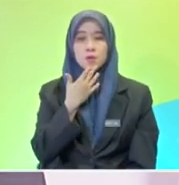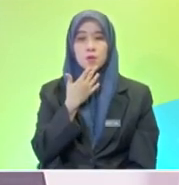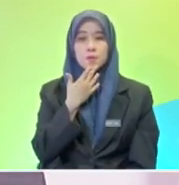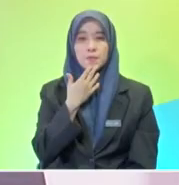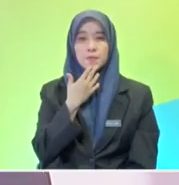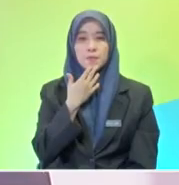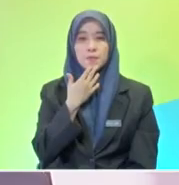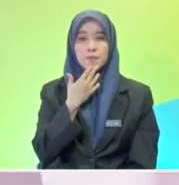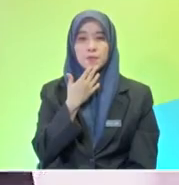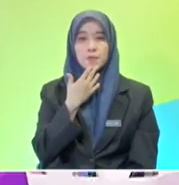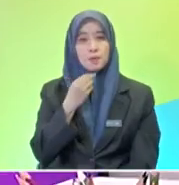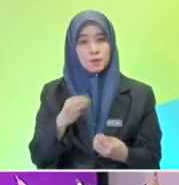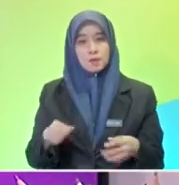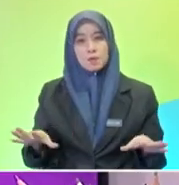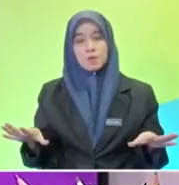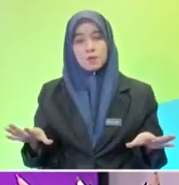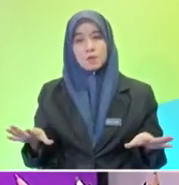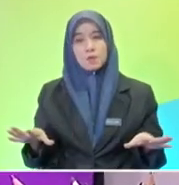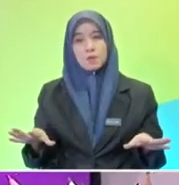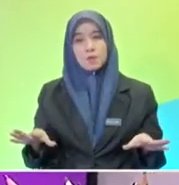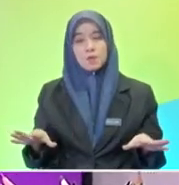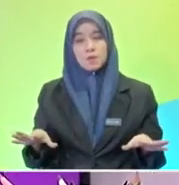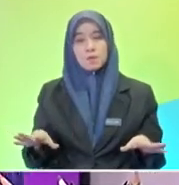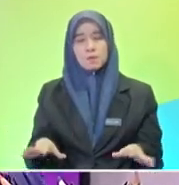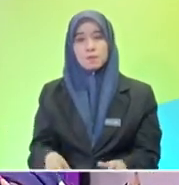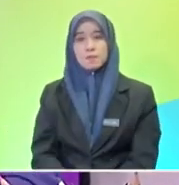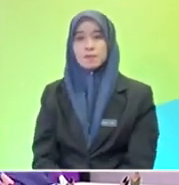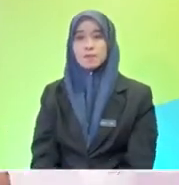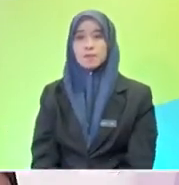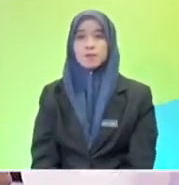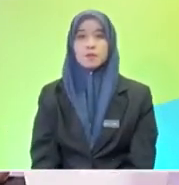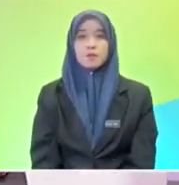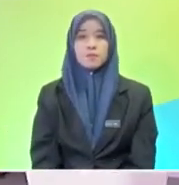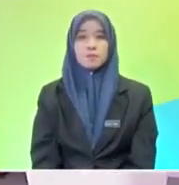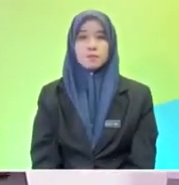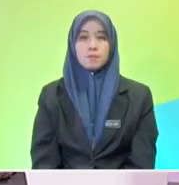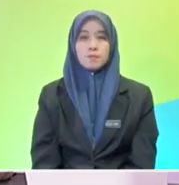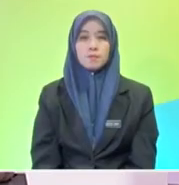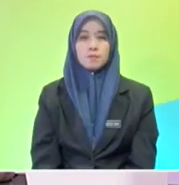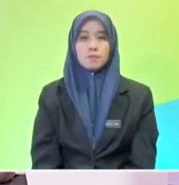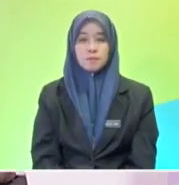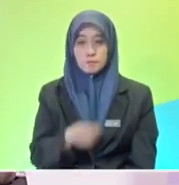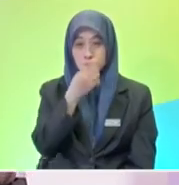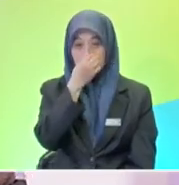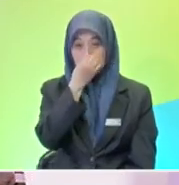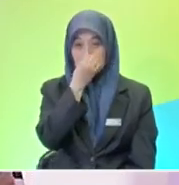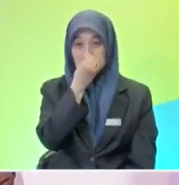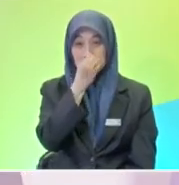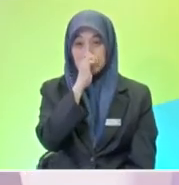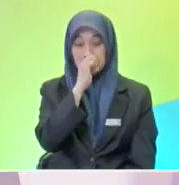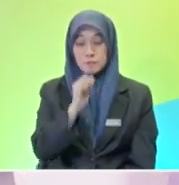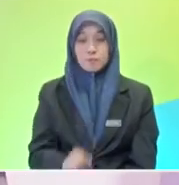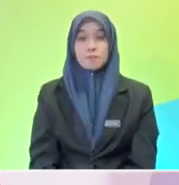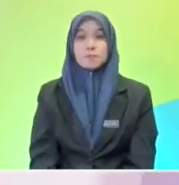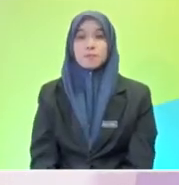ha dah Oh cepat betul Abang dah siap ya okey dah siap dah okey siap oke Pasu